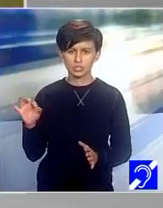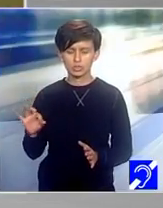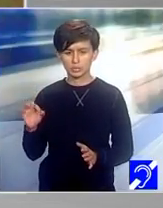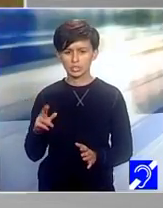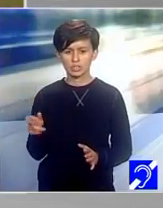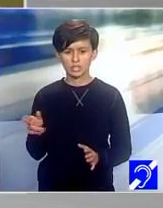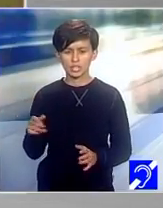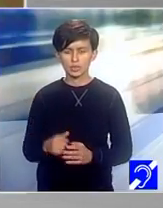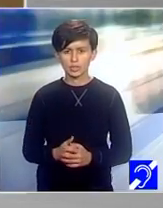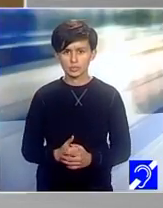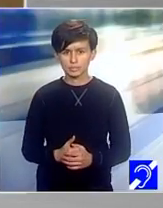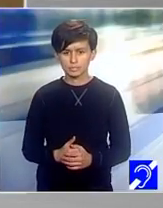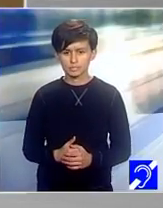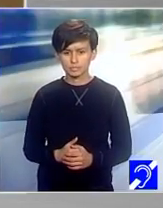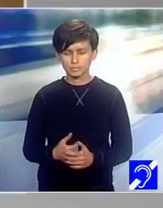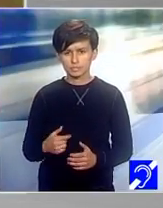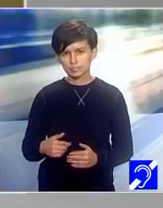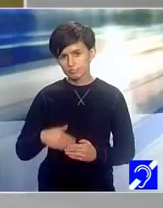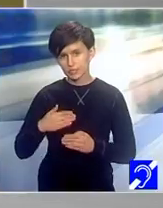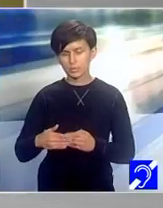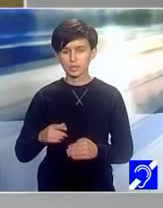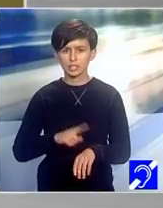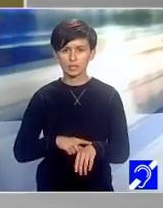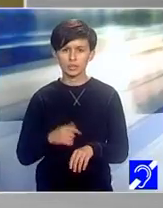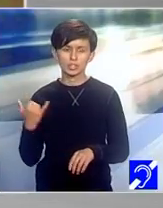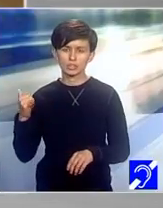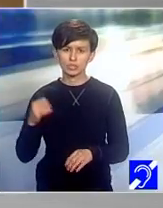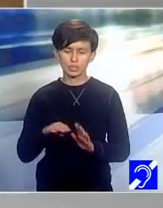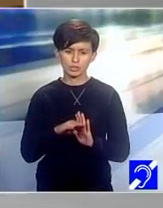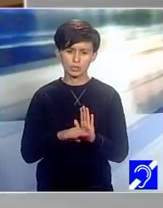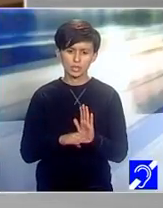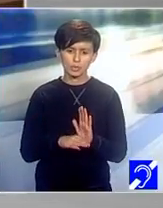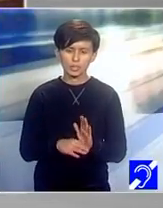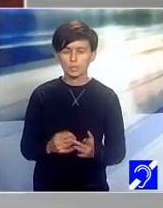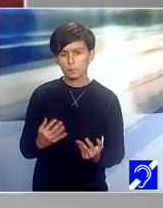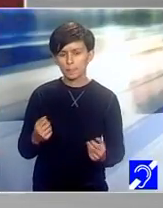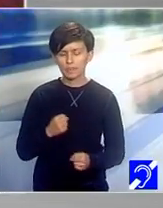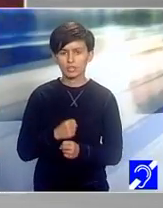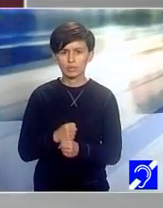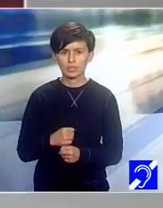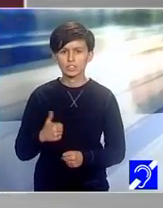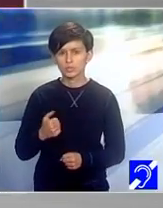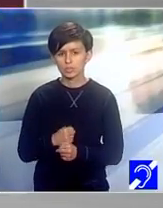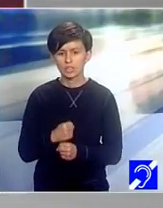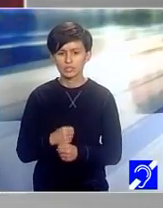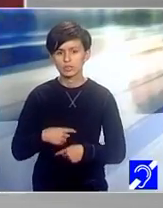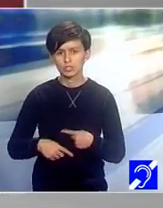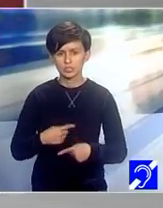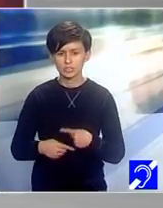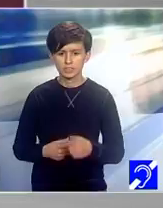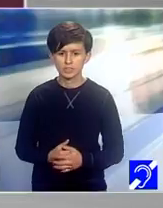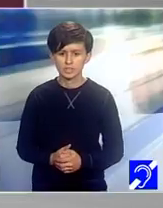îngropăm în următorii 3 ani. În următoarea perioadă vom veni cu un program concret, câte vom mai face. Unul l-am făcut. Implicați deja, funcționează. Implicați comunitatea,